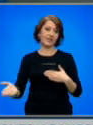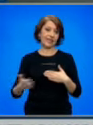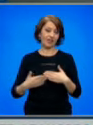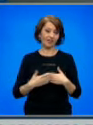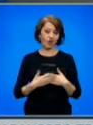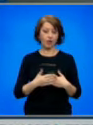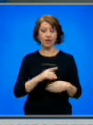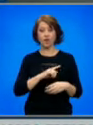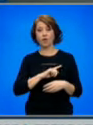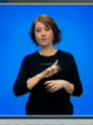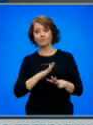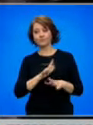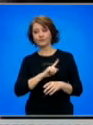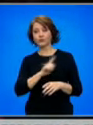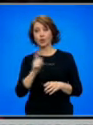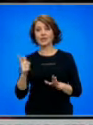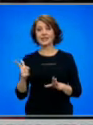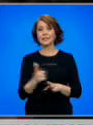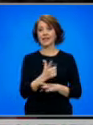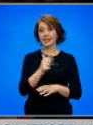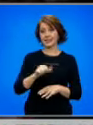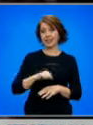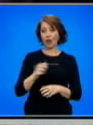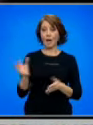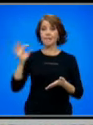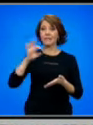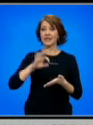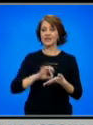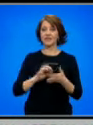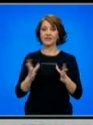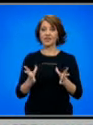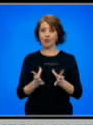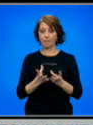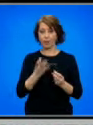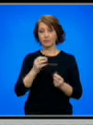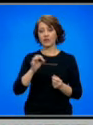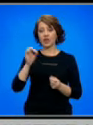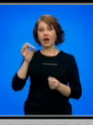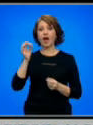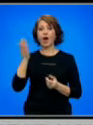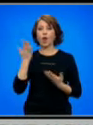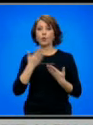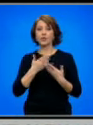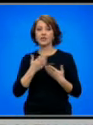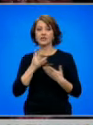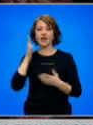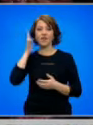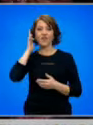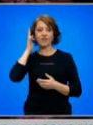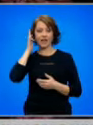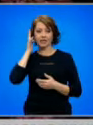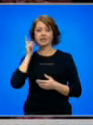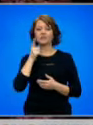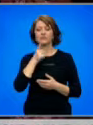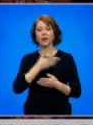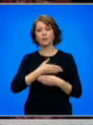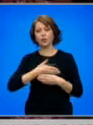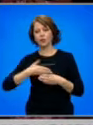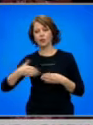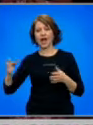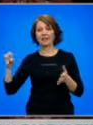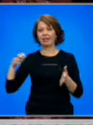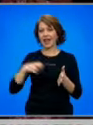поне до 17 януари. Присъствено започнаха часовете и за учениците във Франция. Страната продължава да регистрират